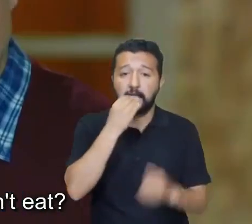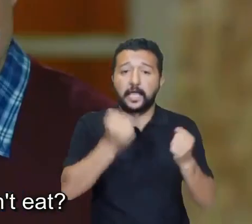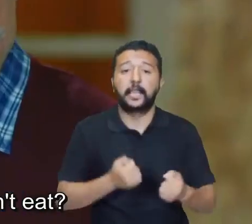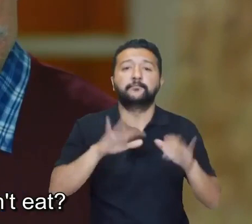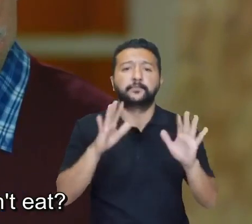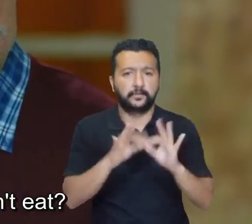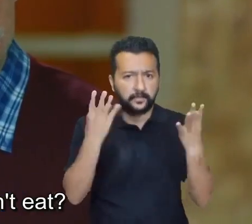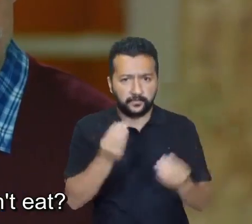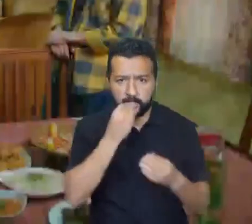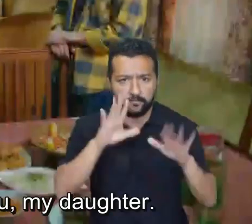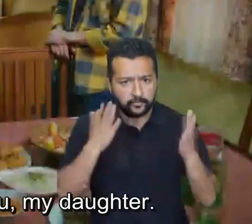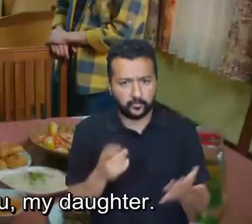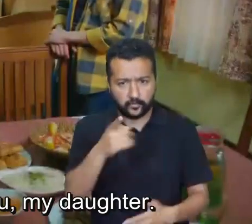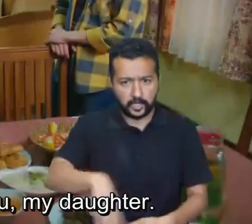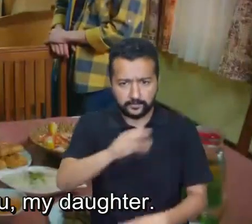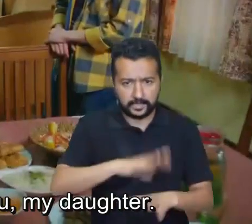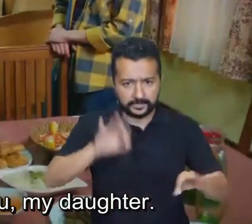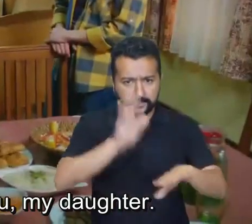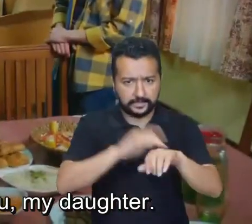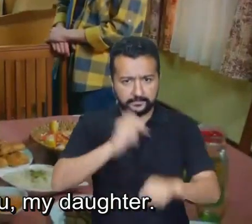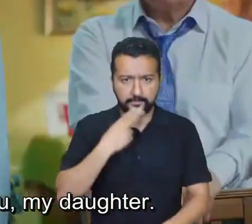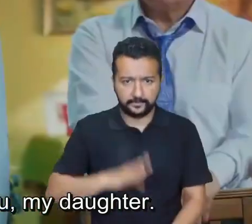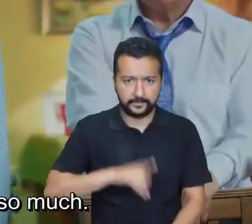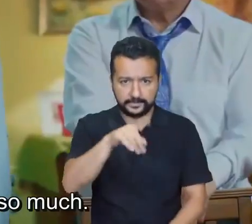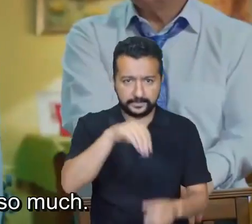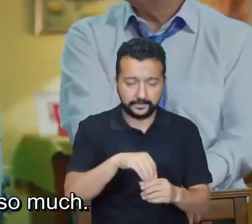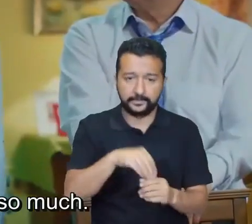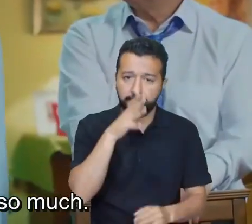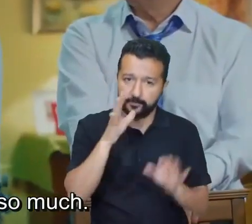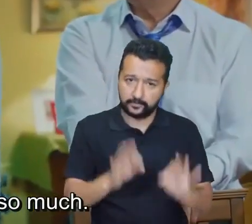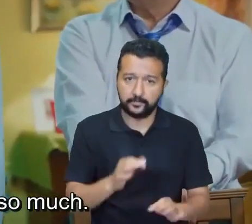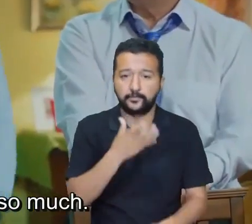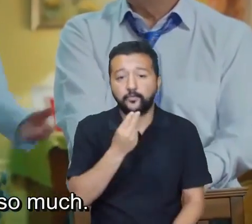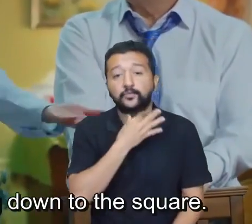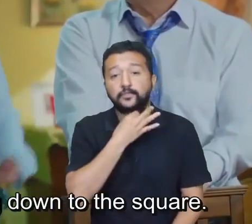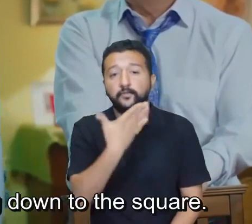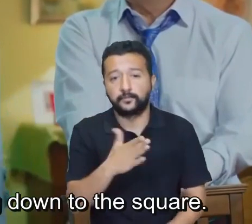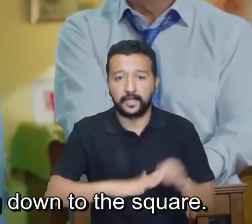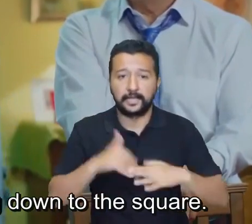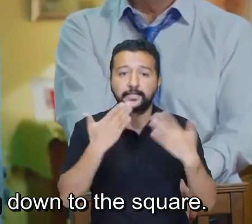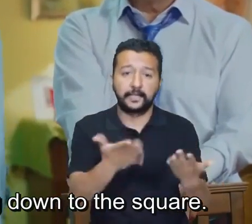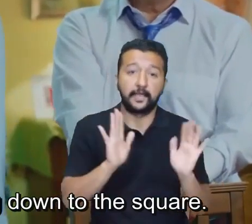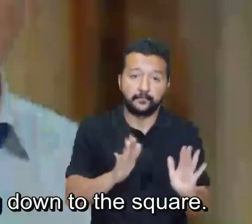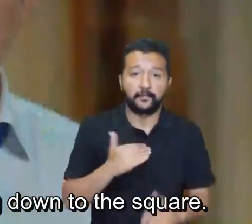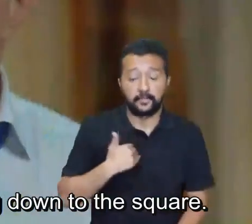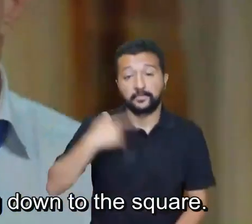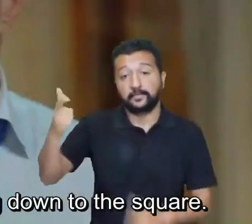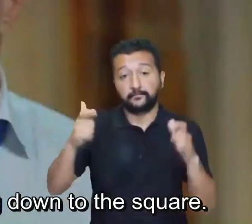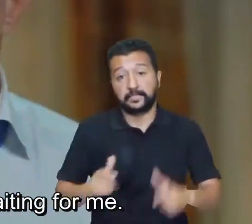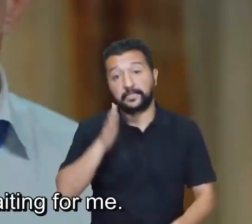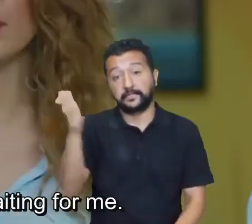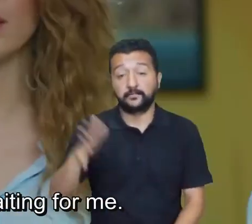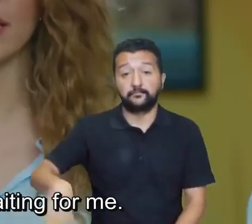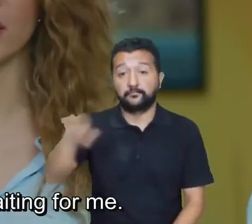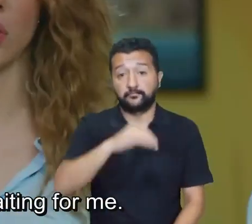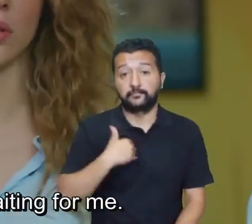kalamayacağım. Ne demek yemeyeceğim? Onca hazırlık yaptım kızım ben senin için. Biliyorum babacığım, çok teşekkür ederim. Ellerine sağlık ama ben meydana ineceğim.